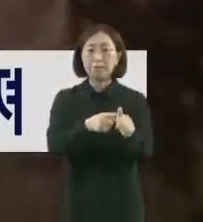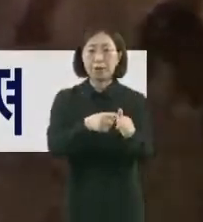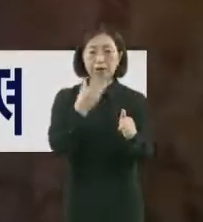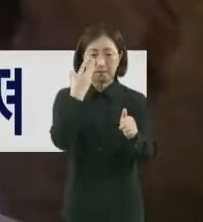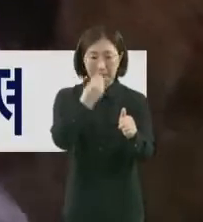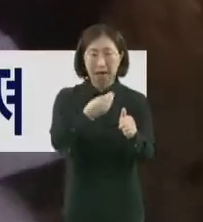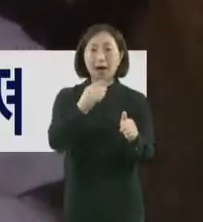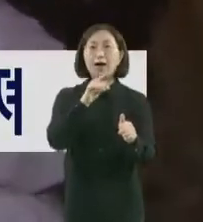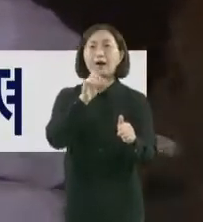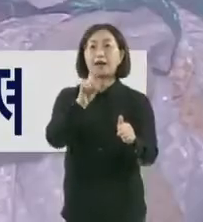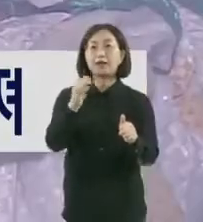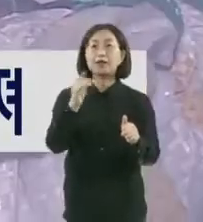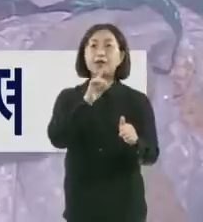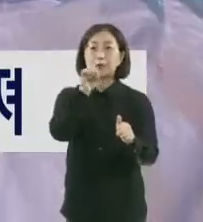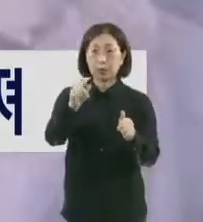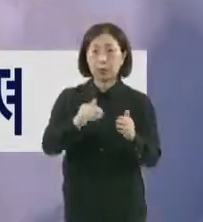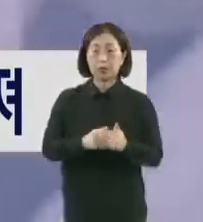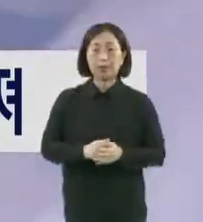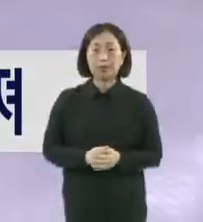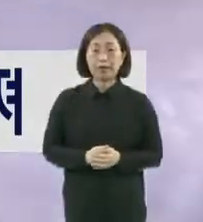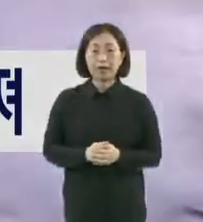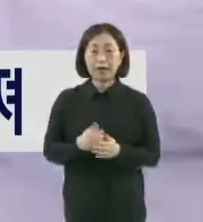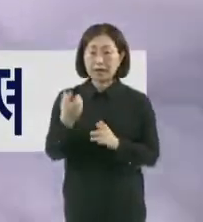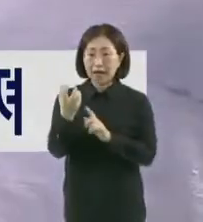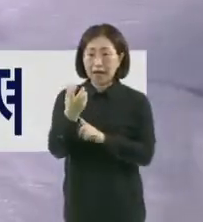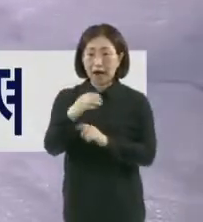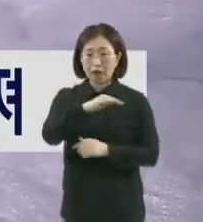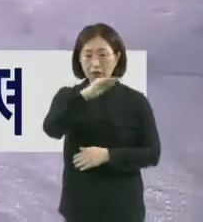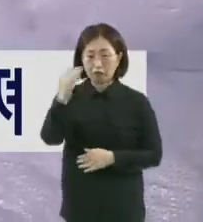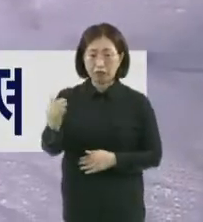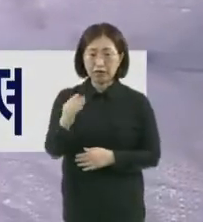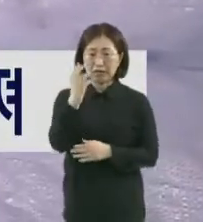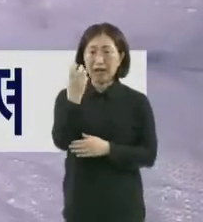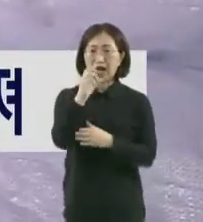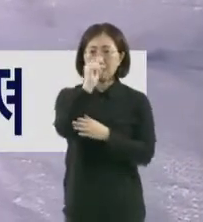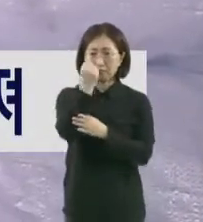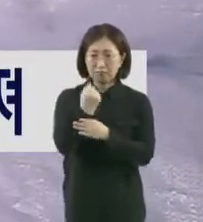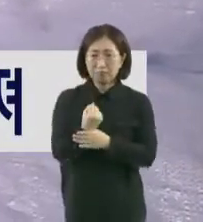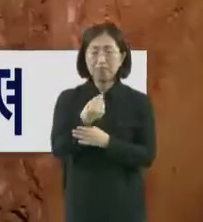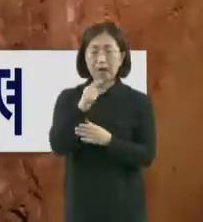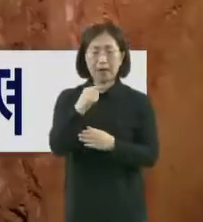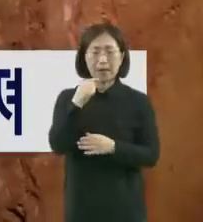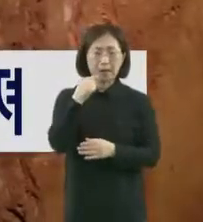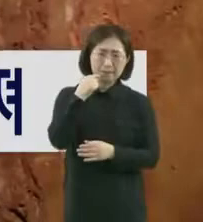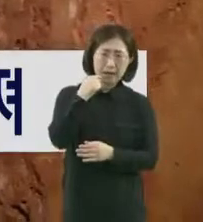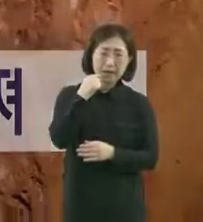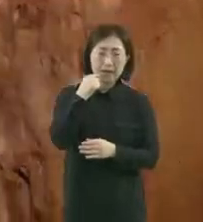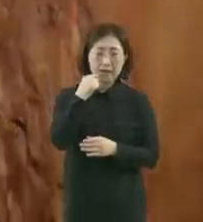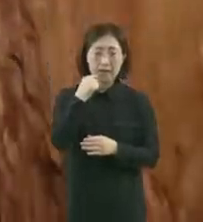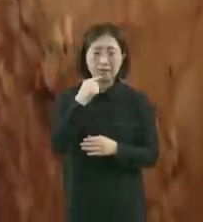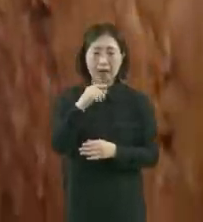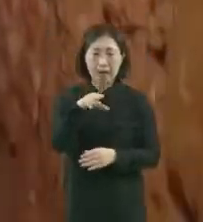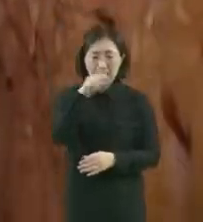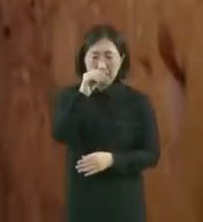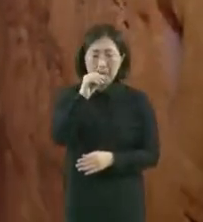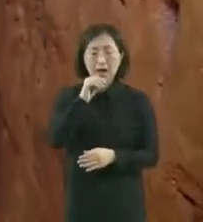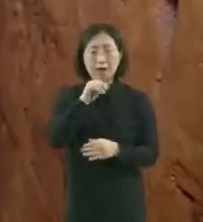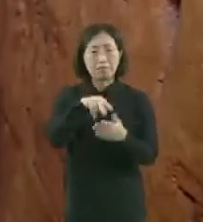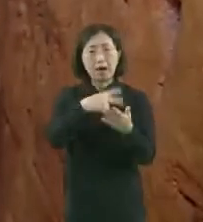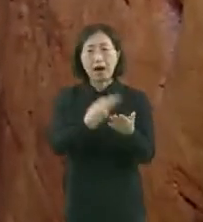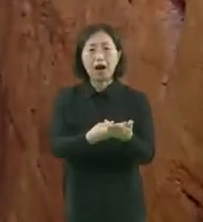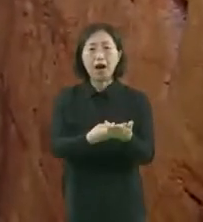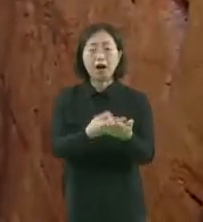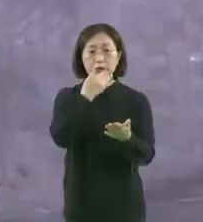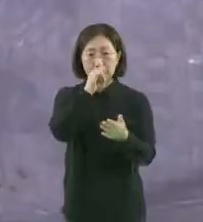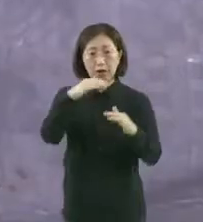것으로 알려졌습니다. 소방당국은 생강굴이 생강이 부패하면서 발생한 가스 때문에 질식 위험이 높다며